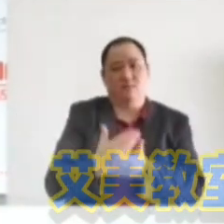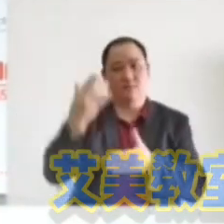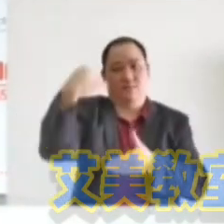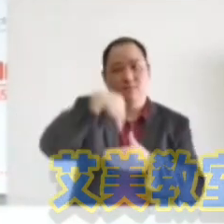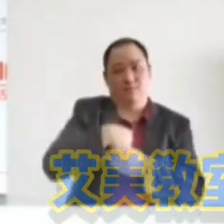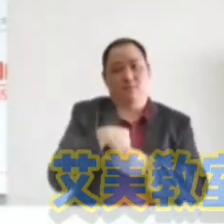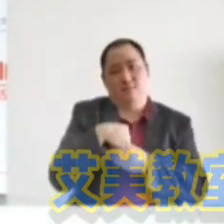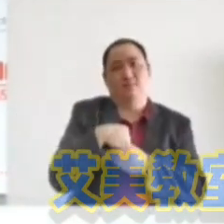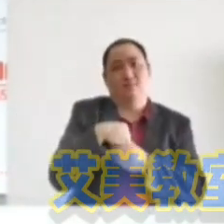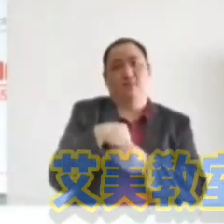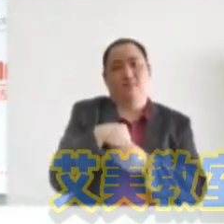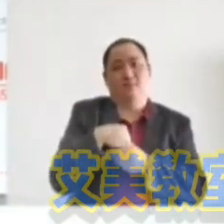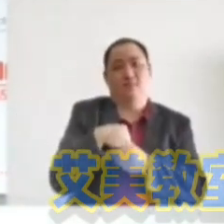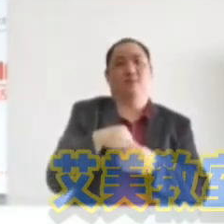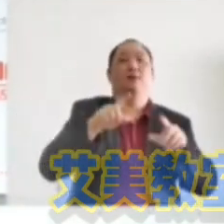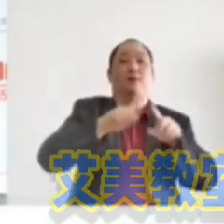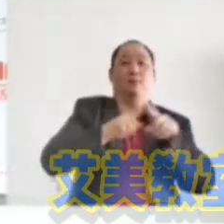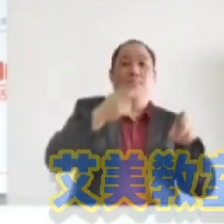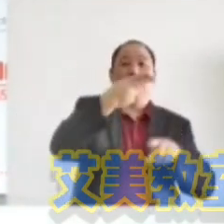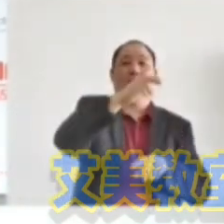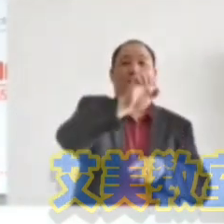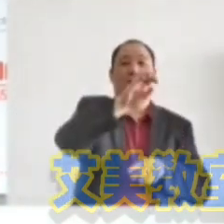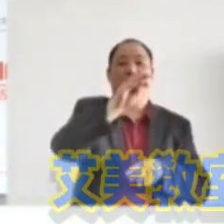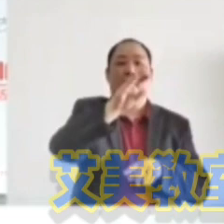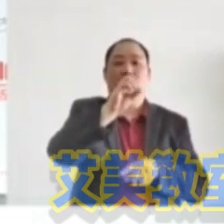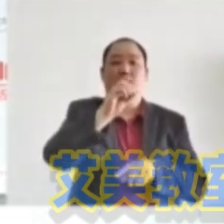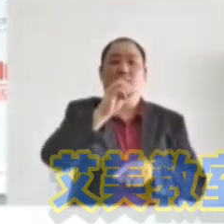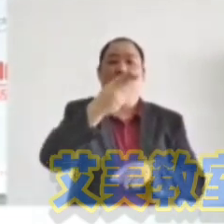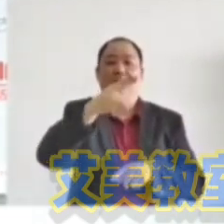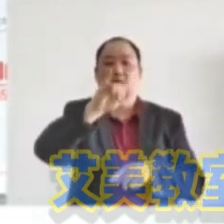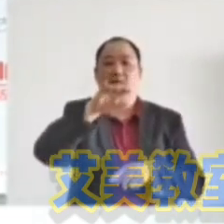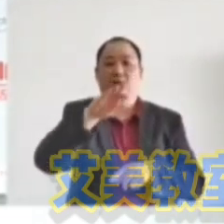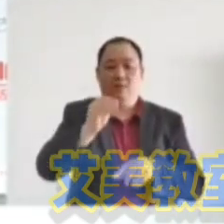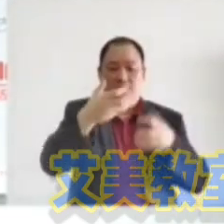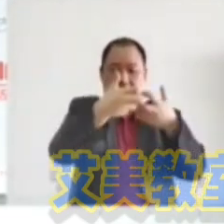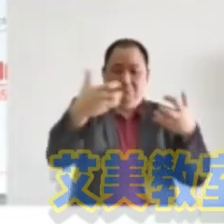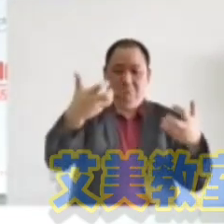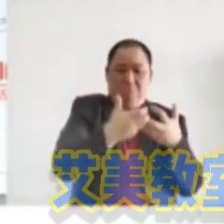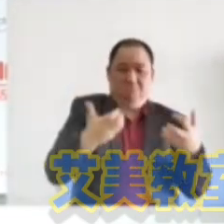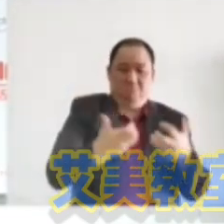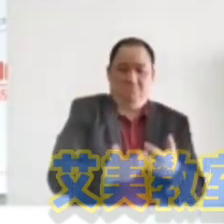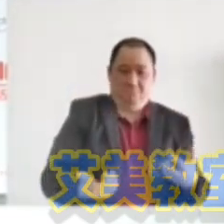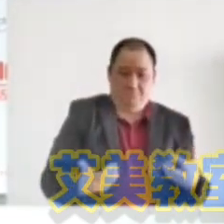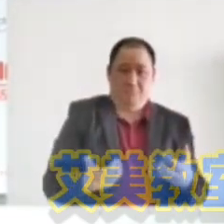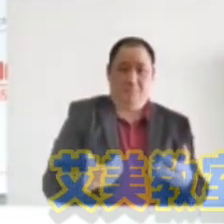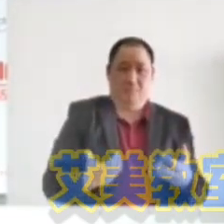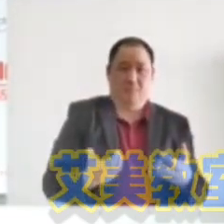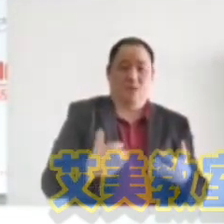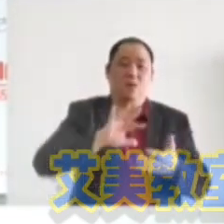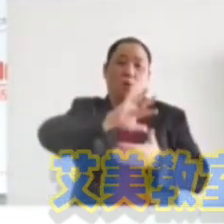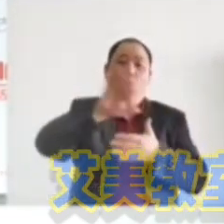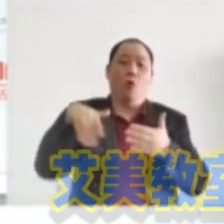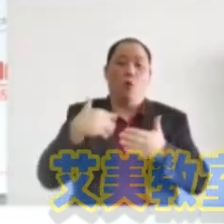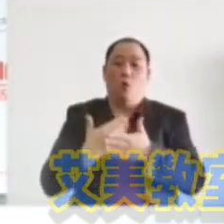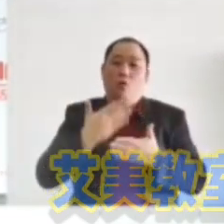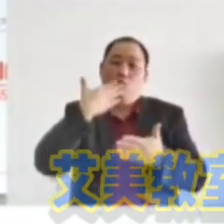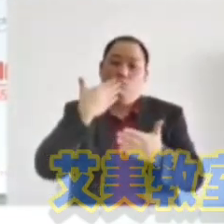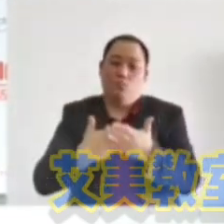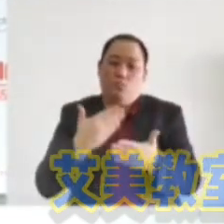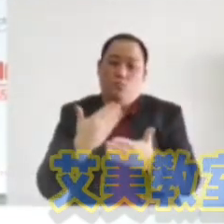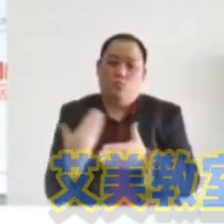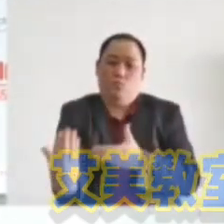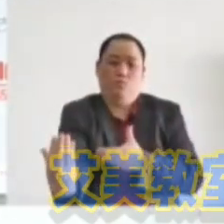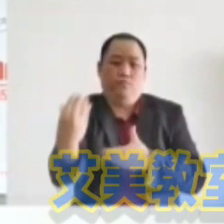也有这个扩张血管的功效，那让我们全身的身体哦，这个血液流通非常好。OK，